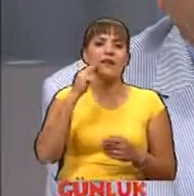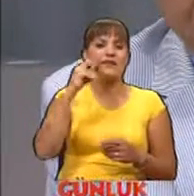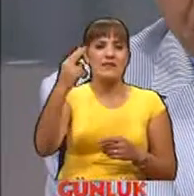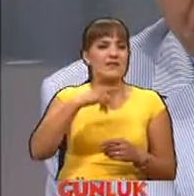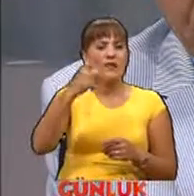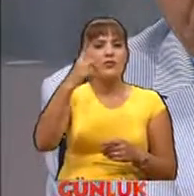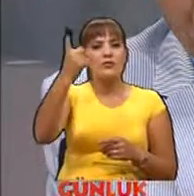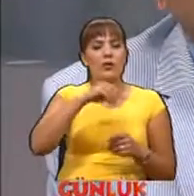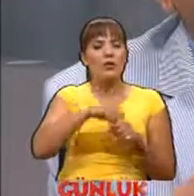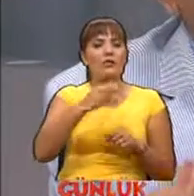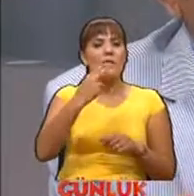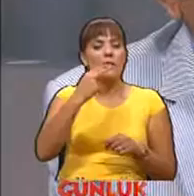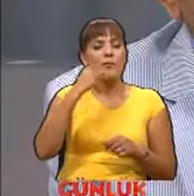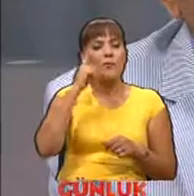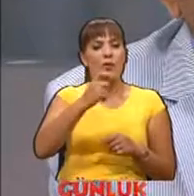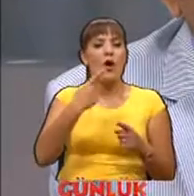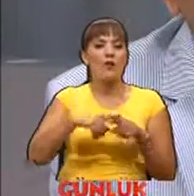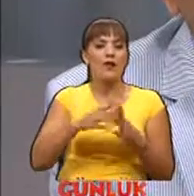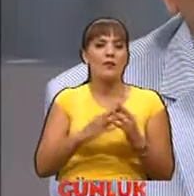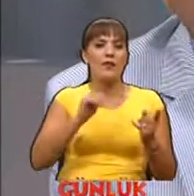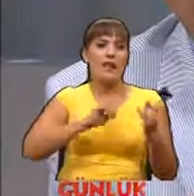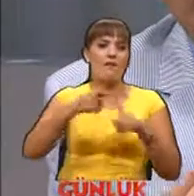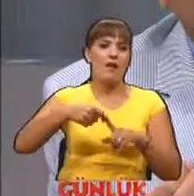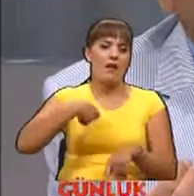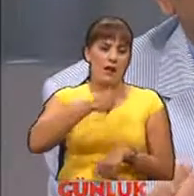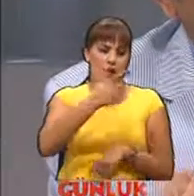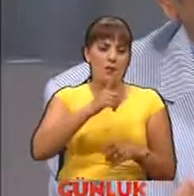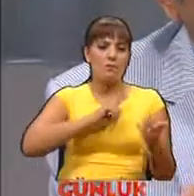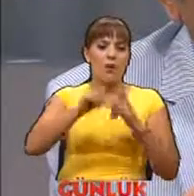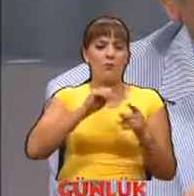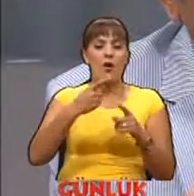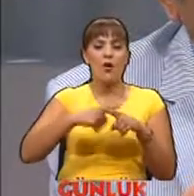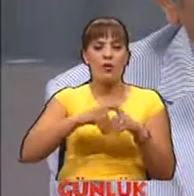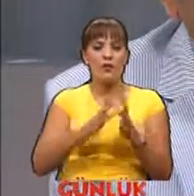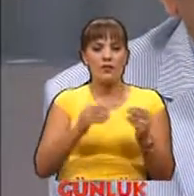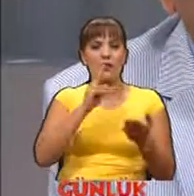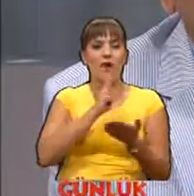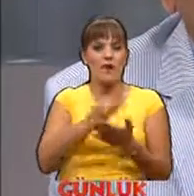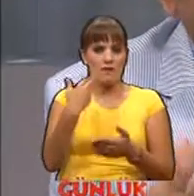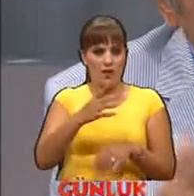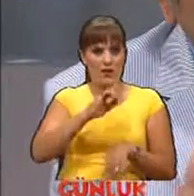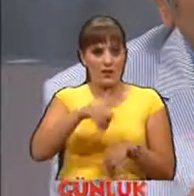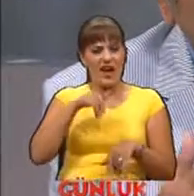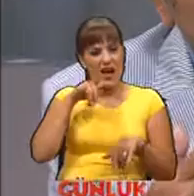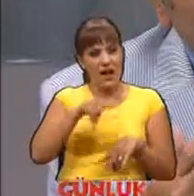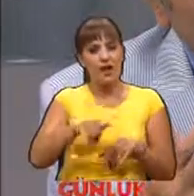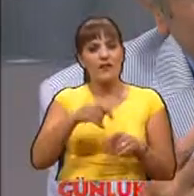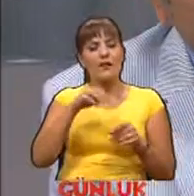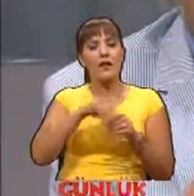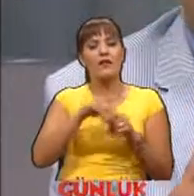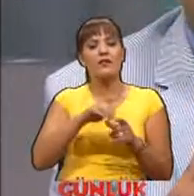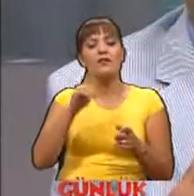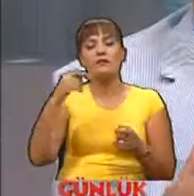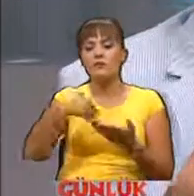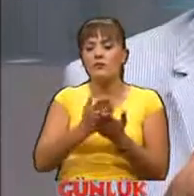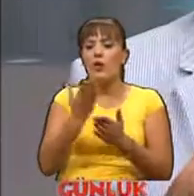yol ortaklığın giderilmesi davasının açılması. Mahkeme ortaklığın giderilmesine karar verdiğinde aynen taksim mümkün